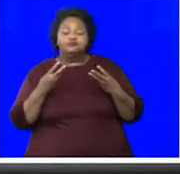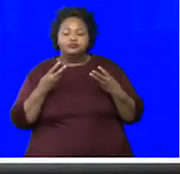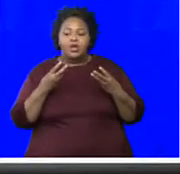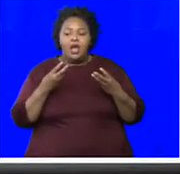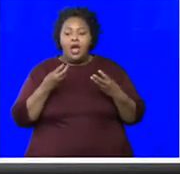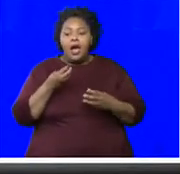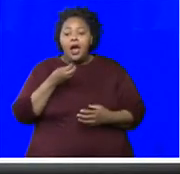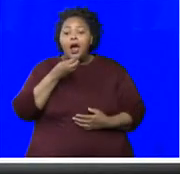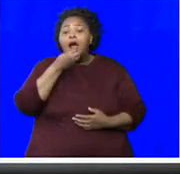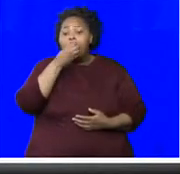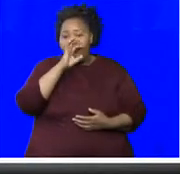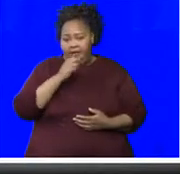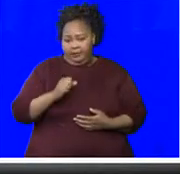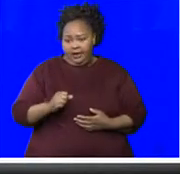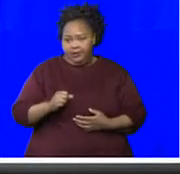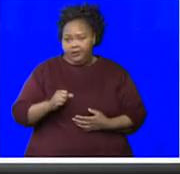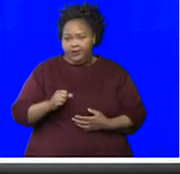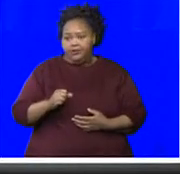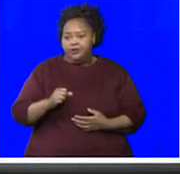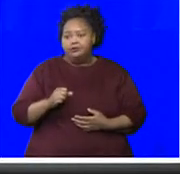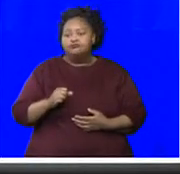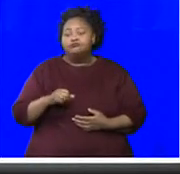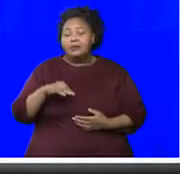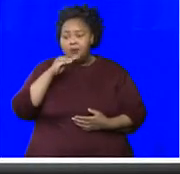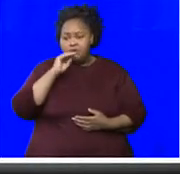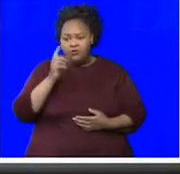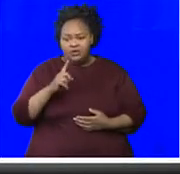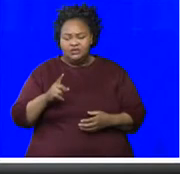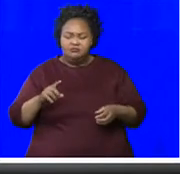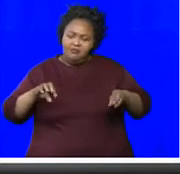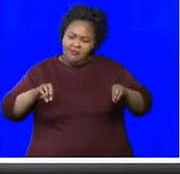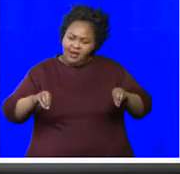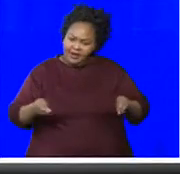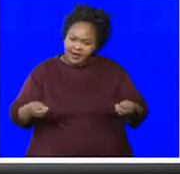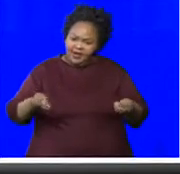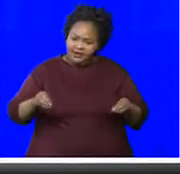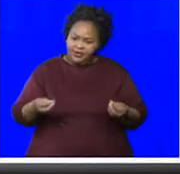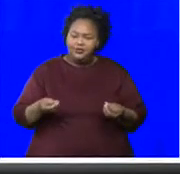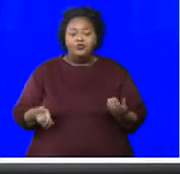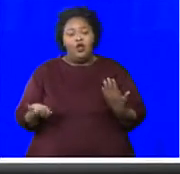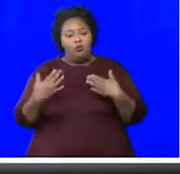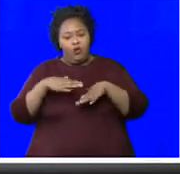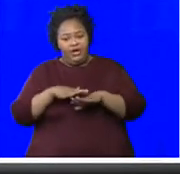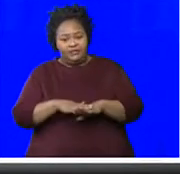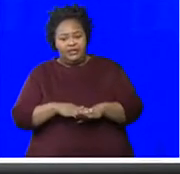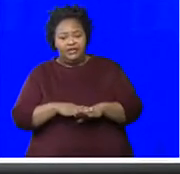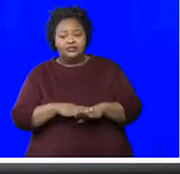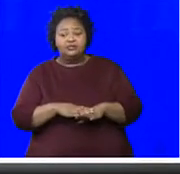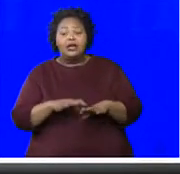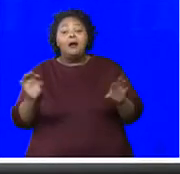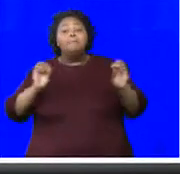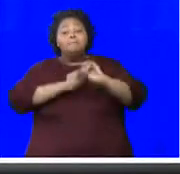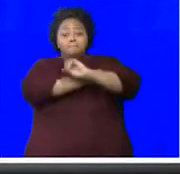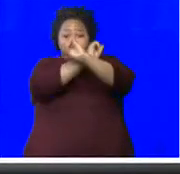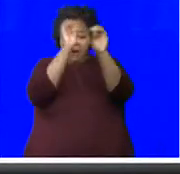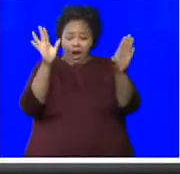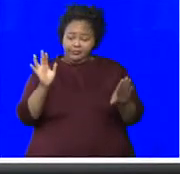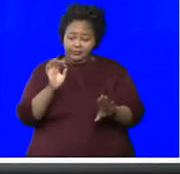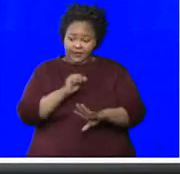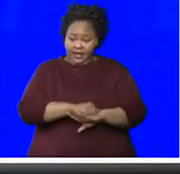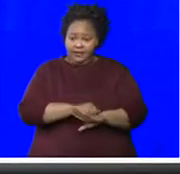taking music into the doorstep of every Swazi. Manje ke lokuthi eMaswati